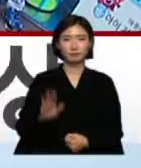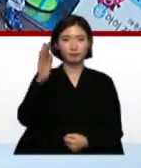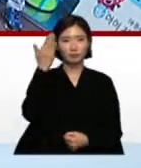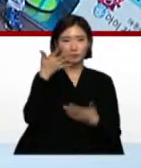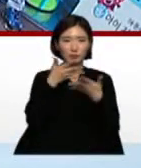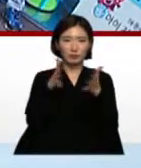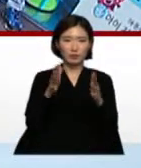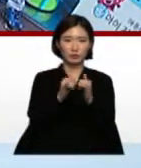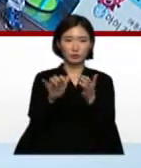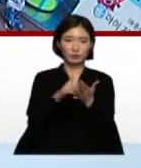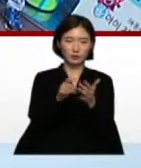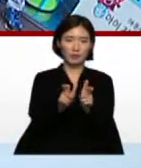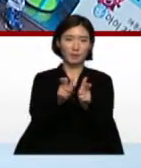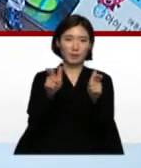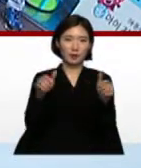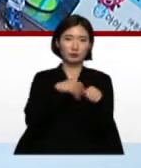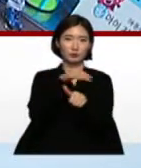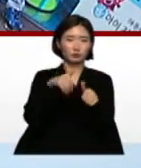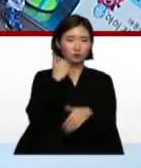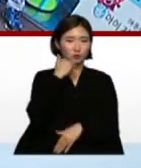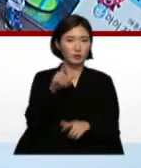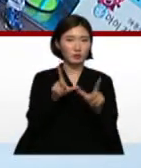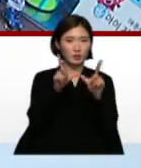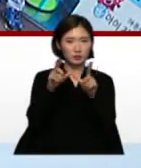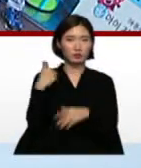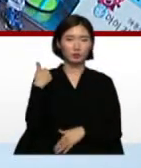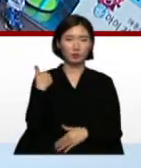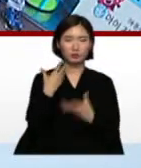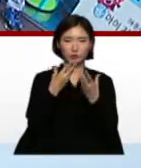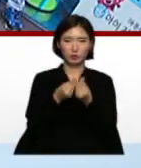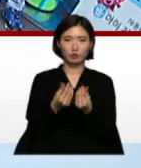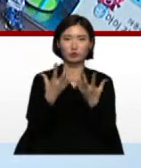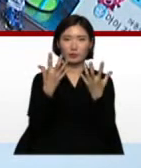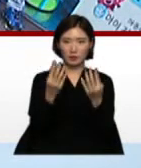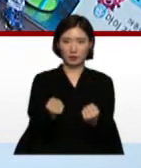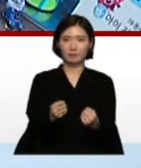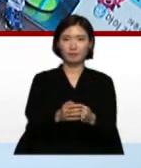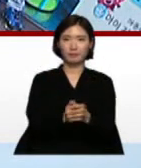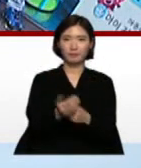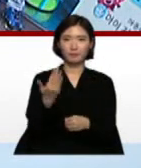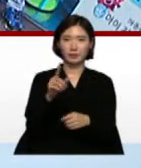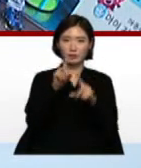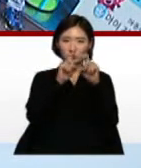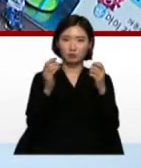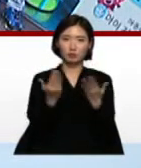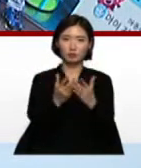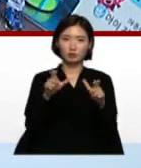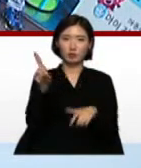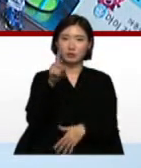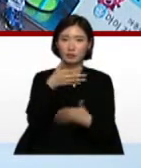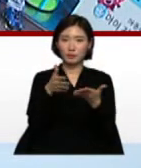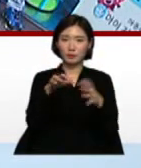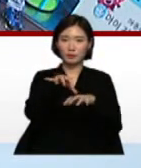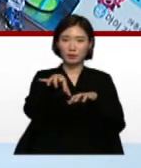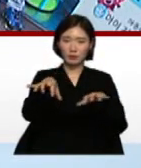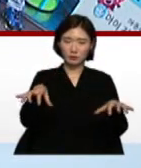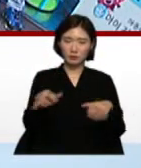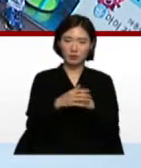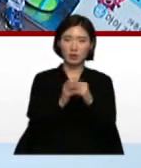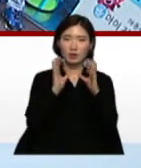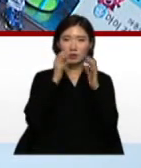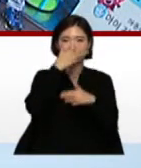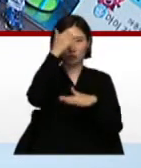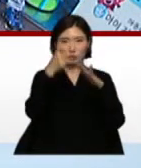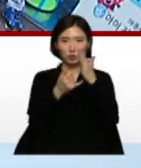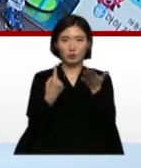요즘 아파트 인구가 늘어나면서 주변에 누가 사는지 모르는 경우도 많죠. 그런데 성북구의 한 아파트 단지에는 어린이와